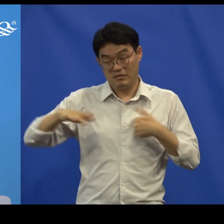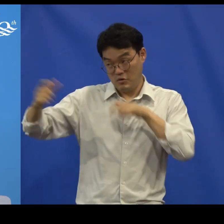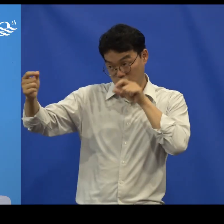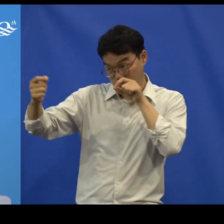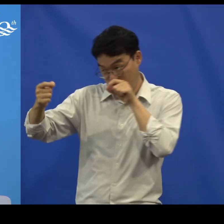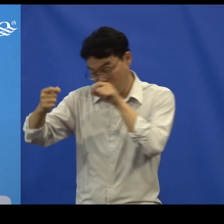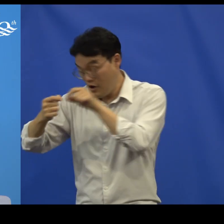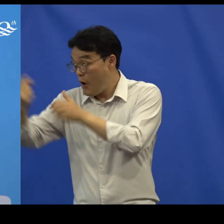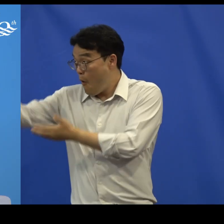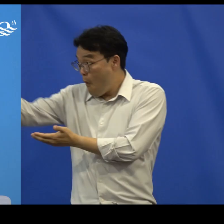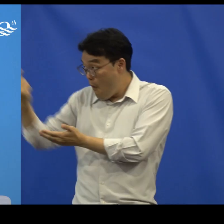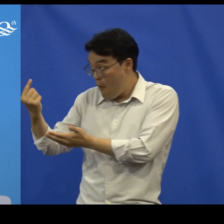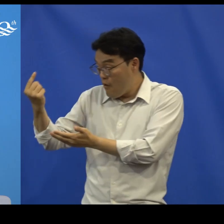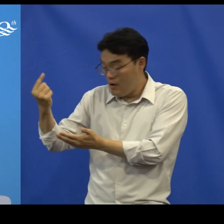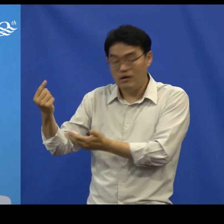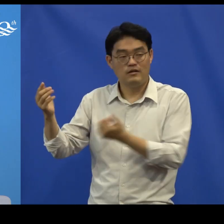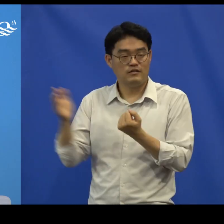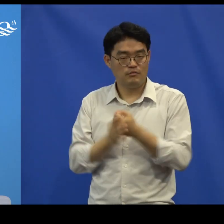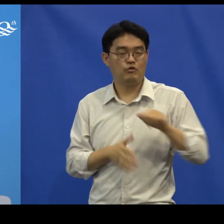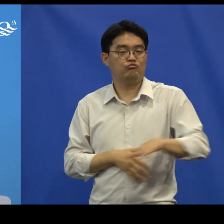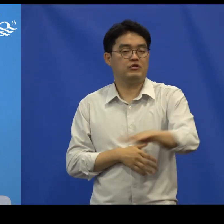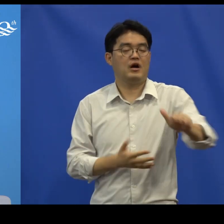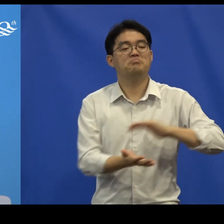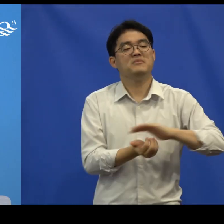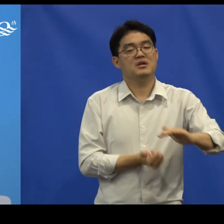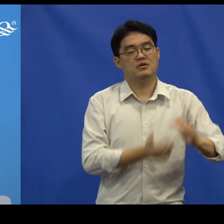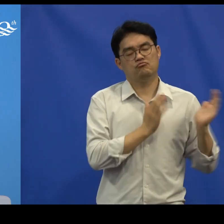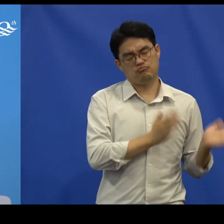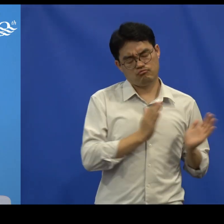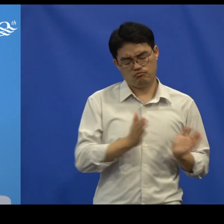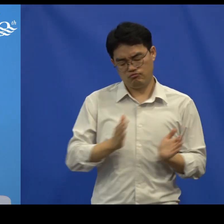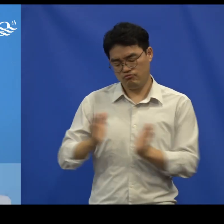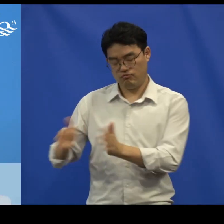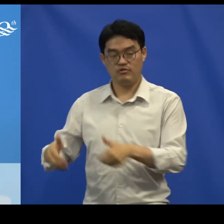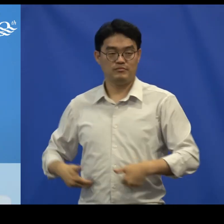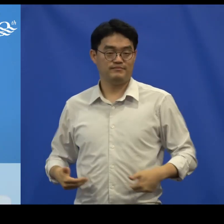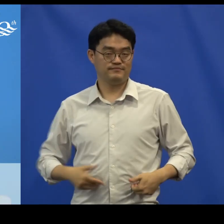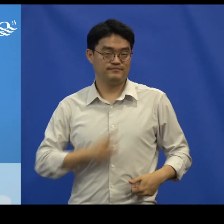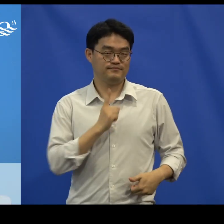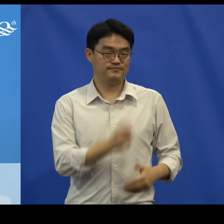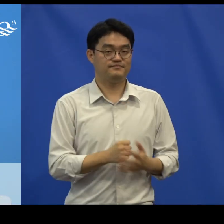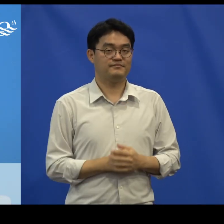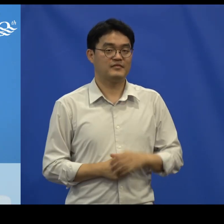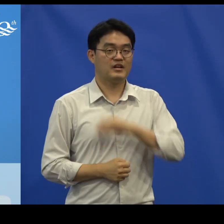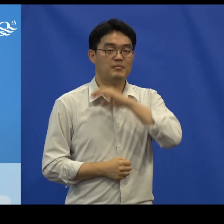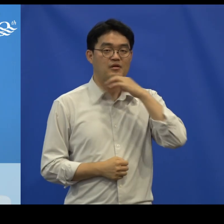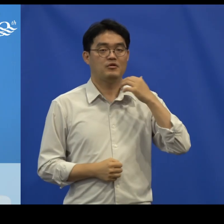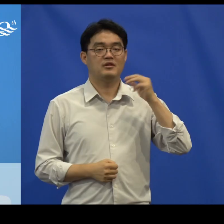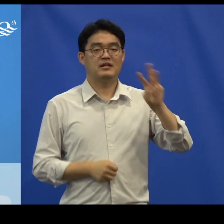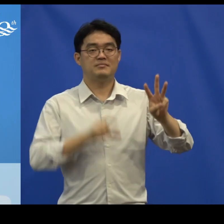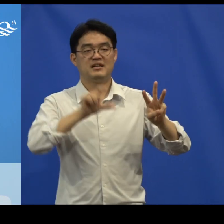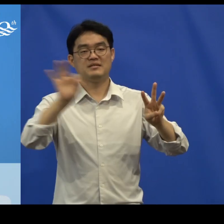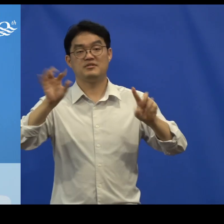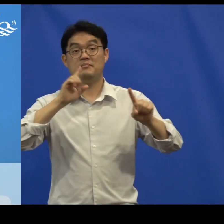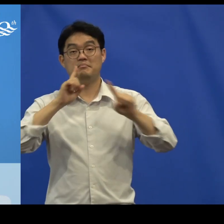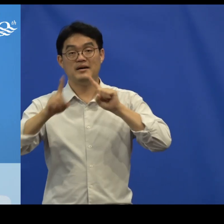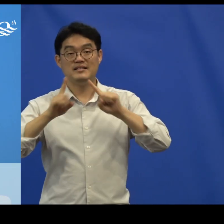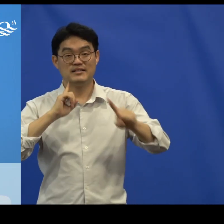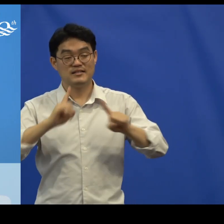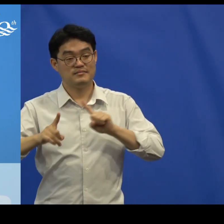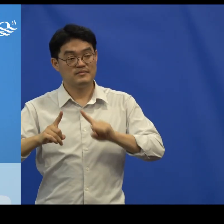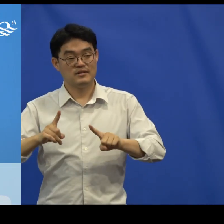지키고 준비하고 있어야 된다는 거예요. 베드로후서 3장 10절이죠. 그러나 주의 날이 도둑같이 오리니.